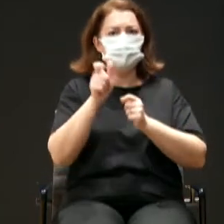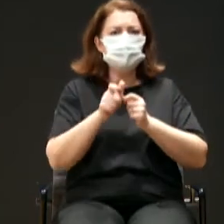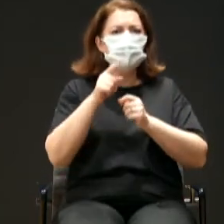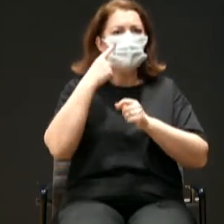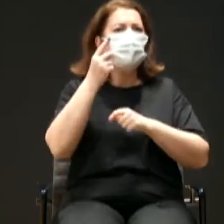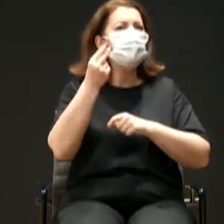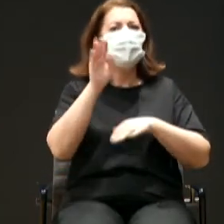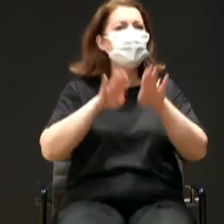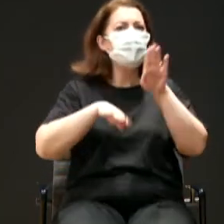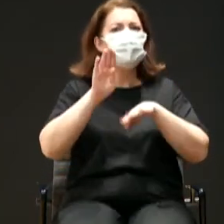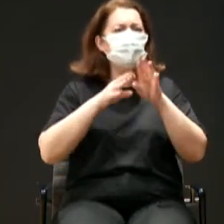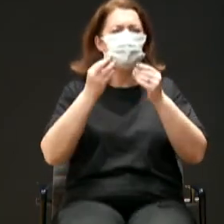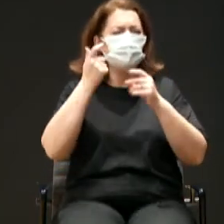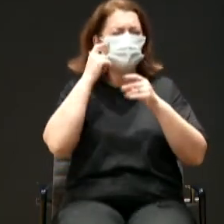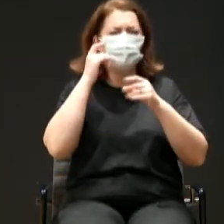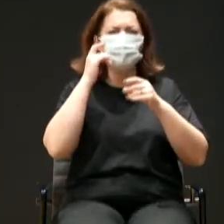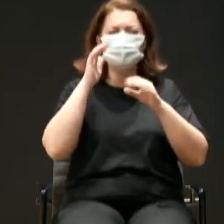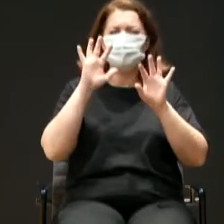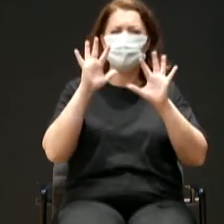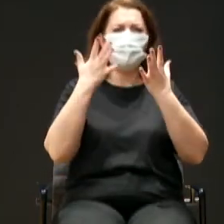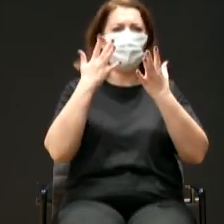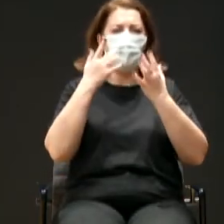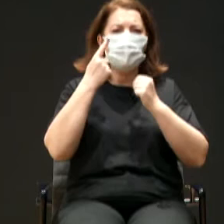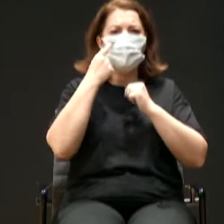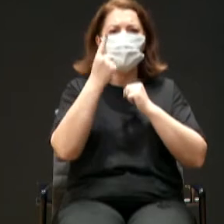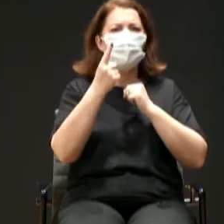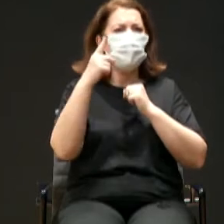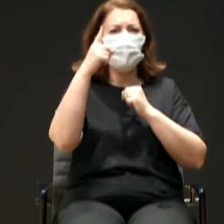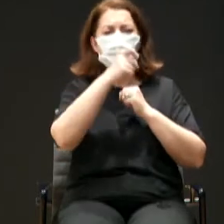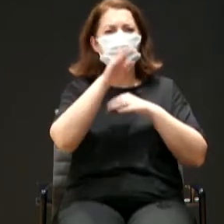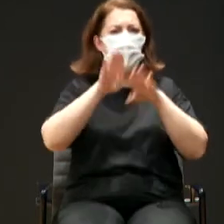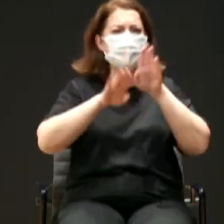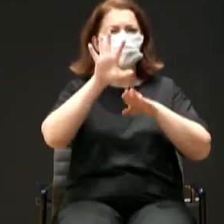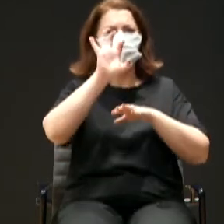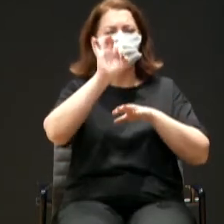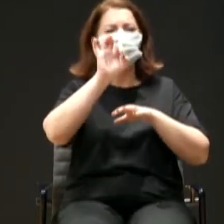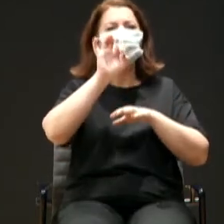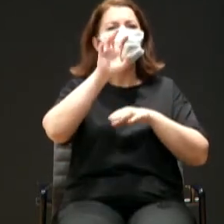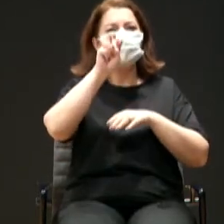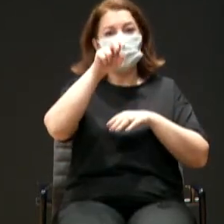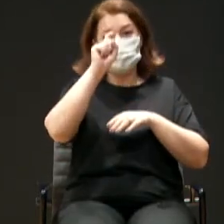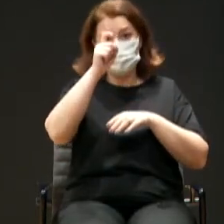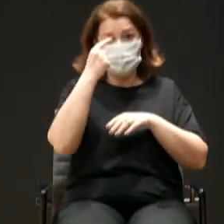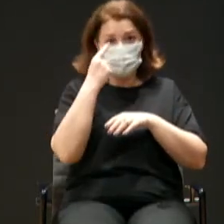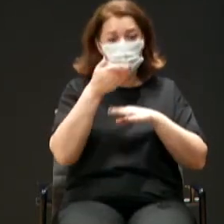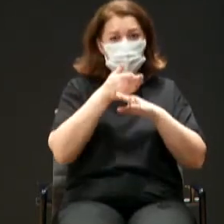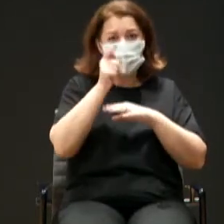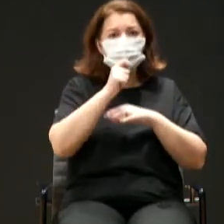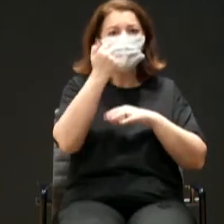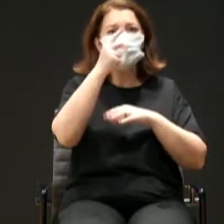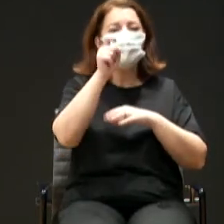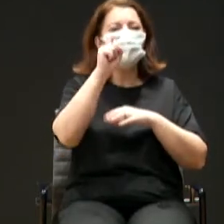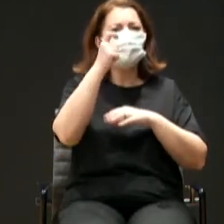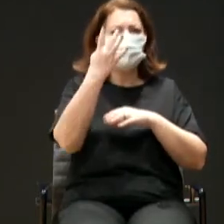enflasyonu çok çarpıtıcı şekilde aylık enflasyonu 0.89 gösterebiliyor. Aslında